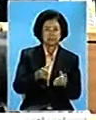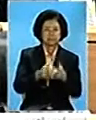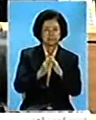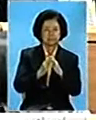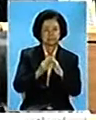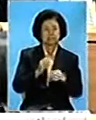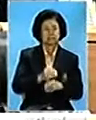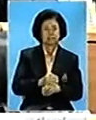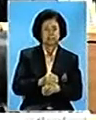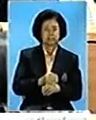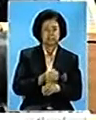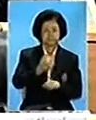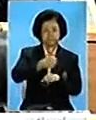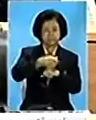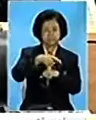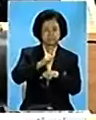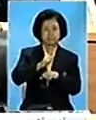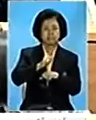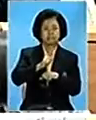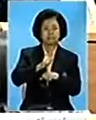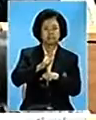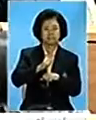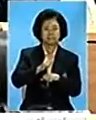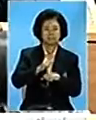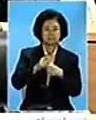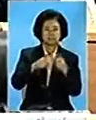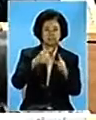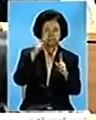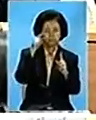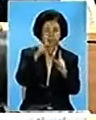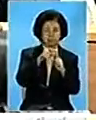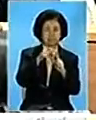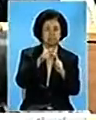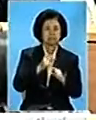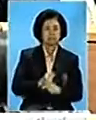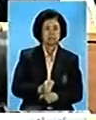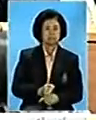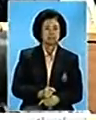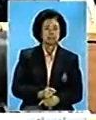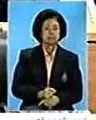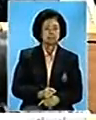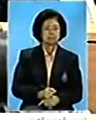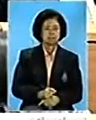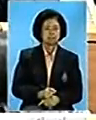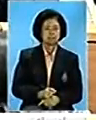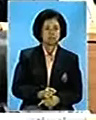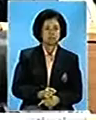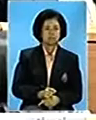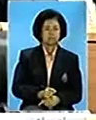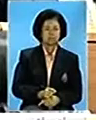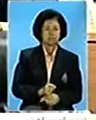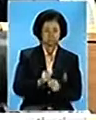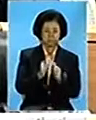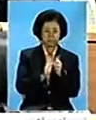ะไรก็ตามครับท่านประธานครับเอาไปที่จุดเลยนะครับผมไม่จะไปนอกเรื่องท่านประธานครับทุกค